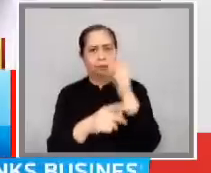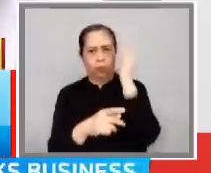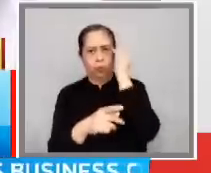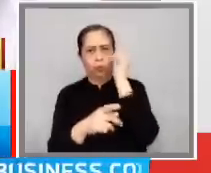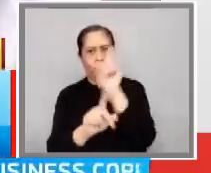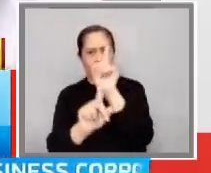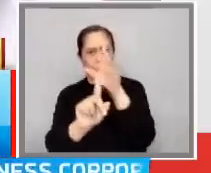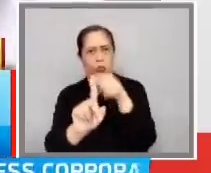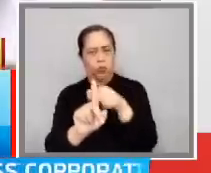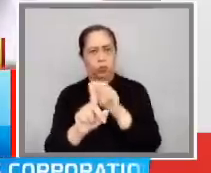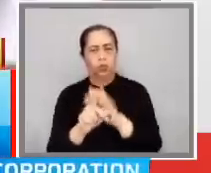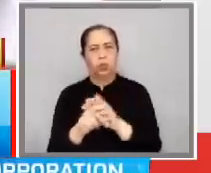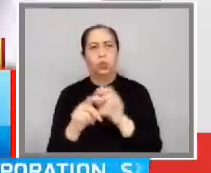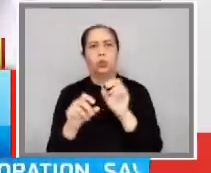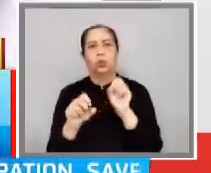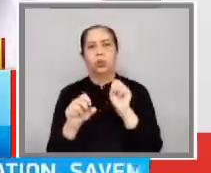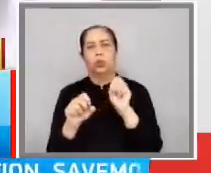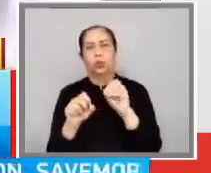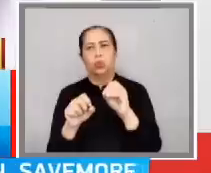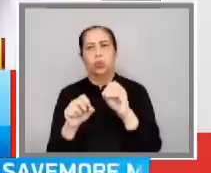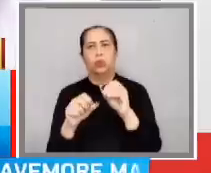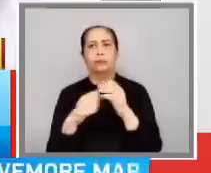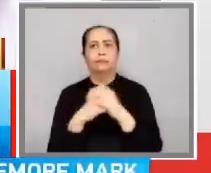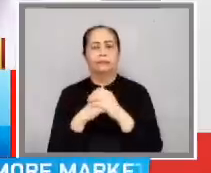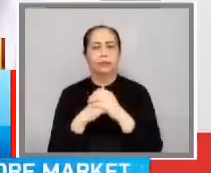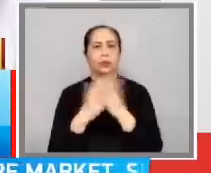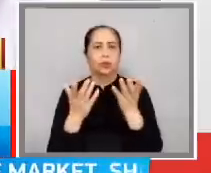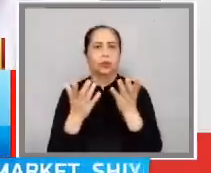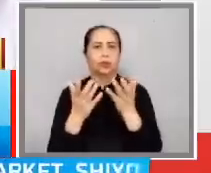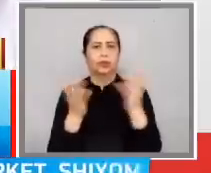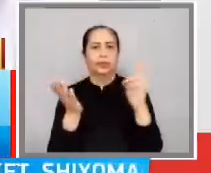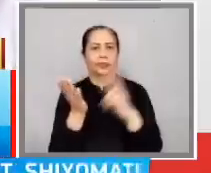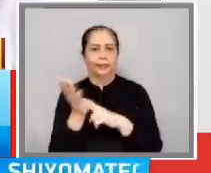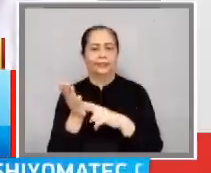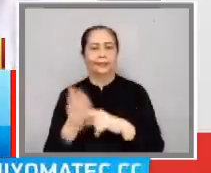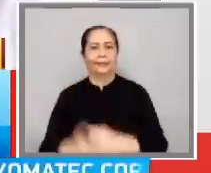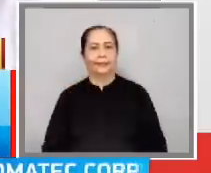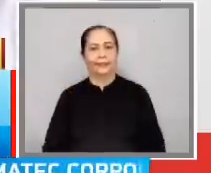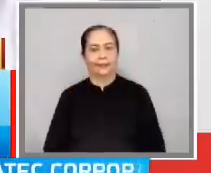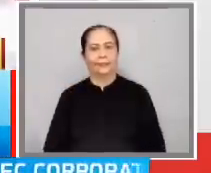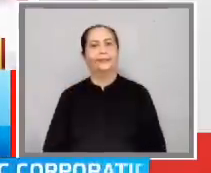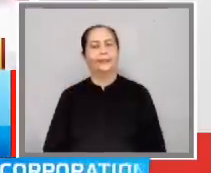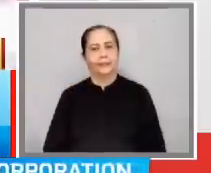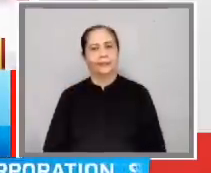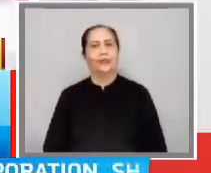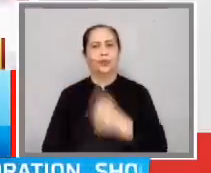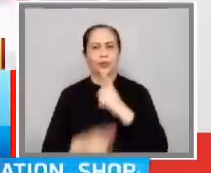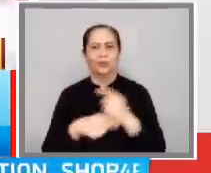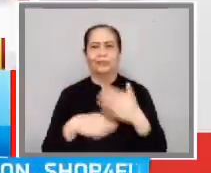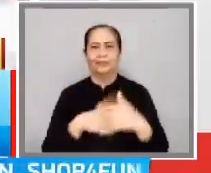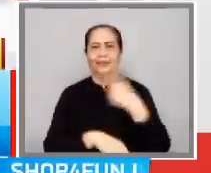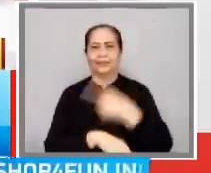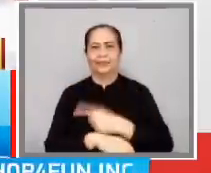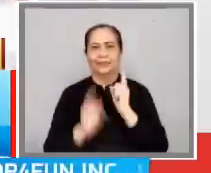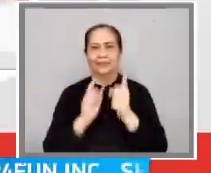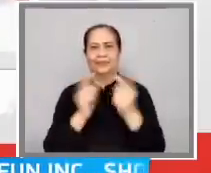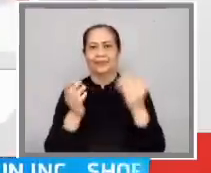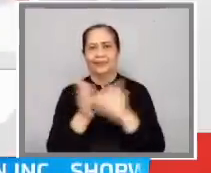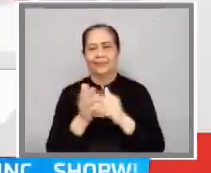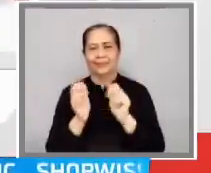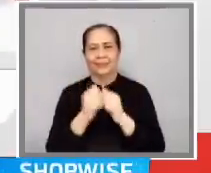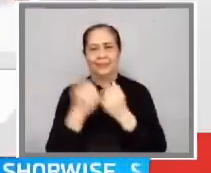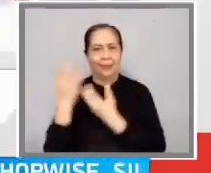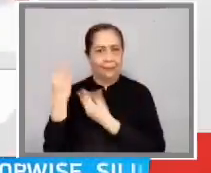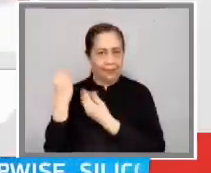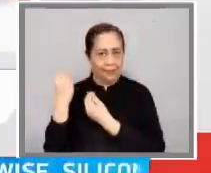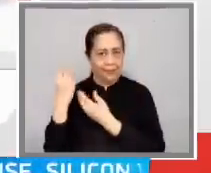noon para po doon makapag-rehistro po sila. Sige po. I'm sure in the coming days, kakausapin po namin kayo para makapag-update dito